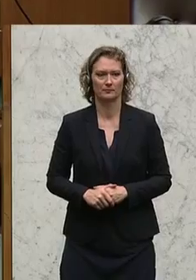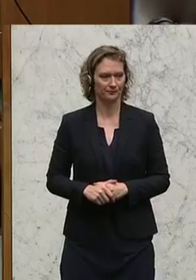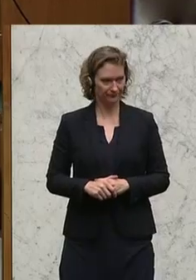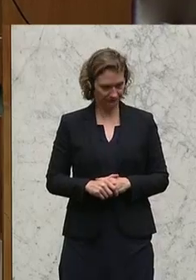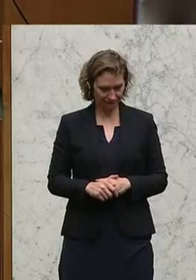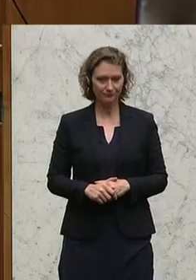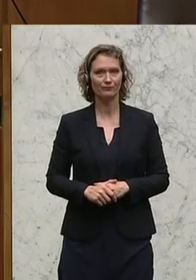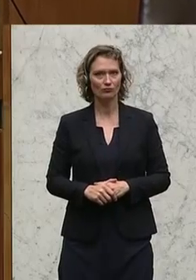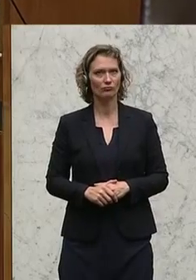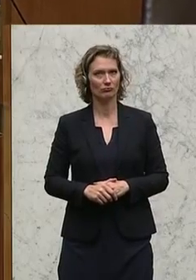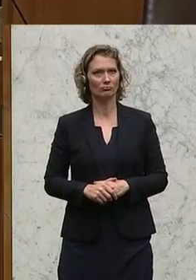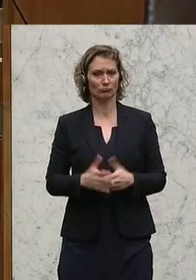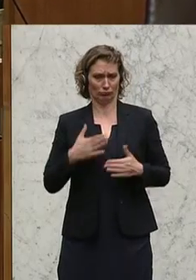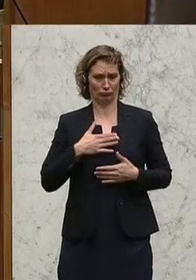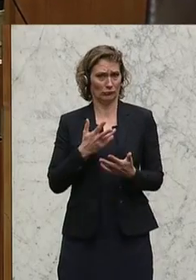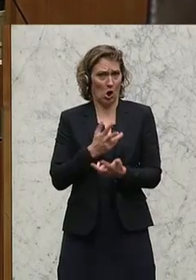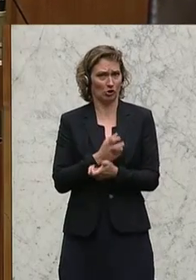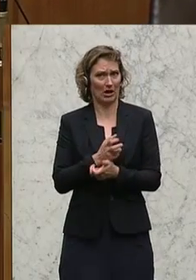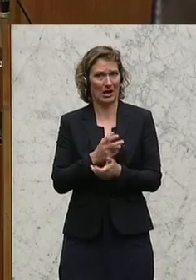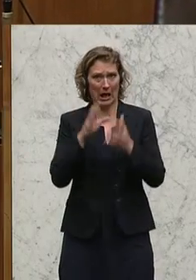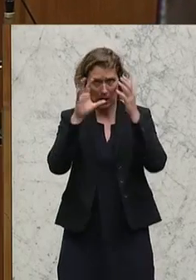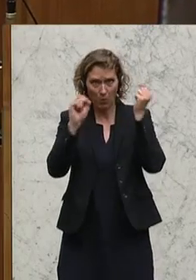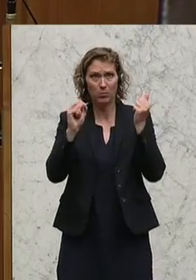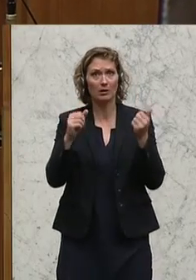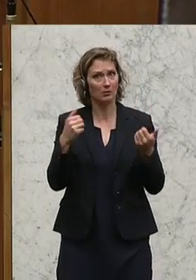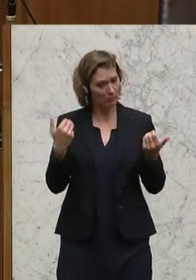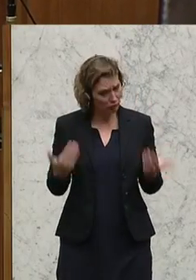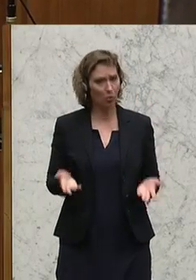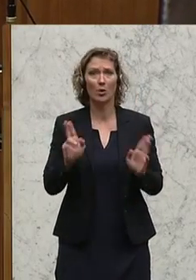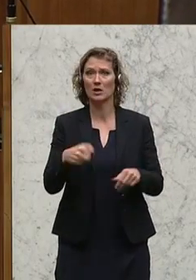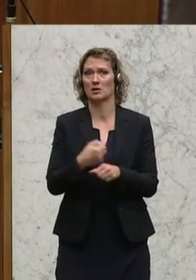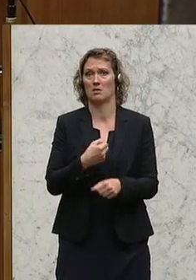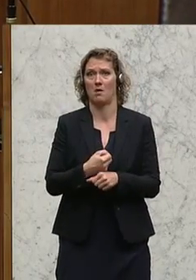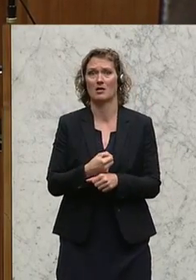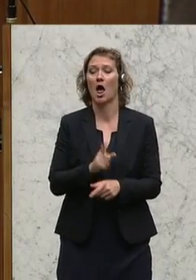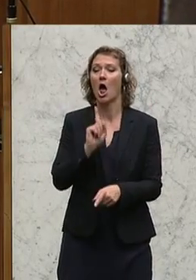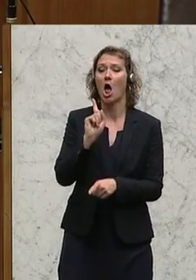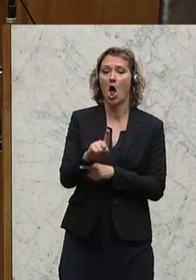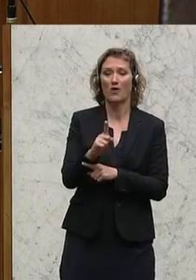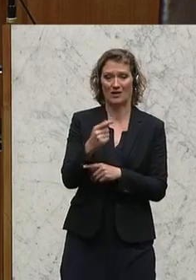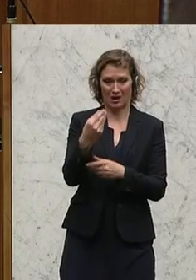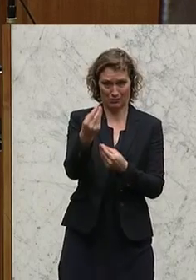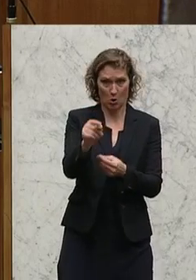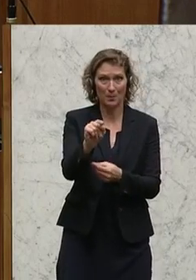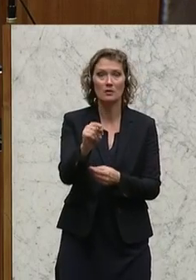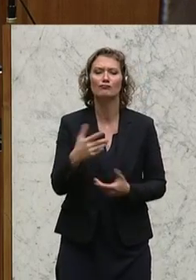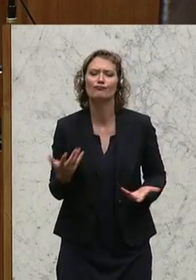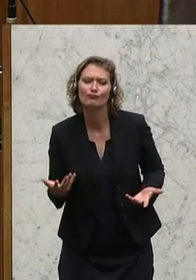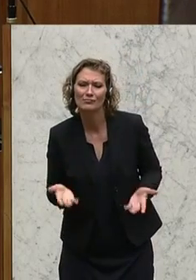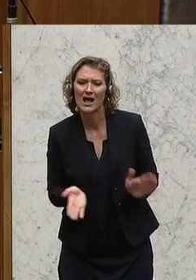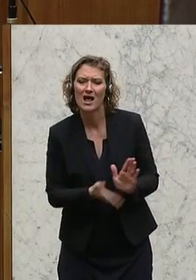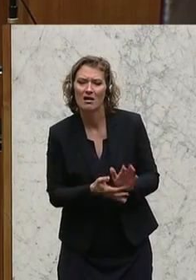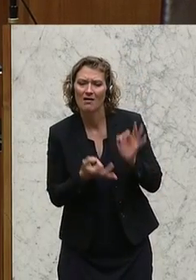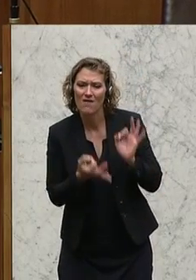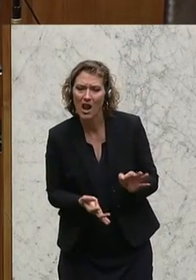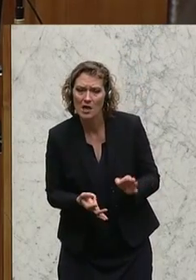Sondern die Republik hat das gemacht, was sie in dem Fall genau tun muss. Sie geht zu dem Auftragnehmer und sagt, Gewährleistungsfall,